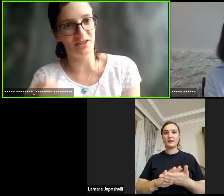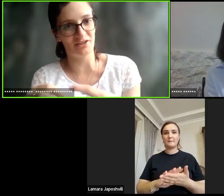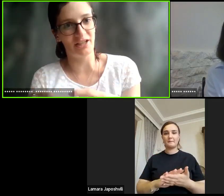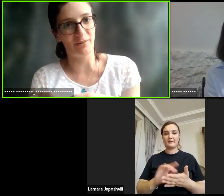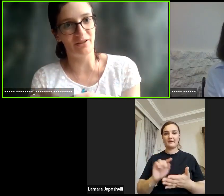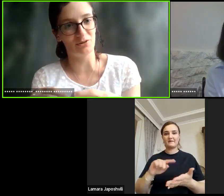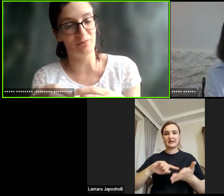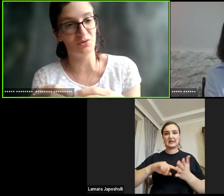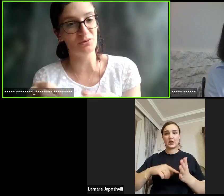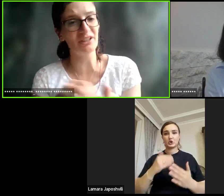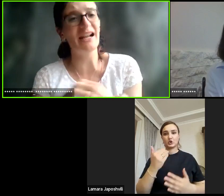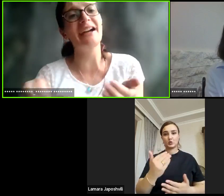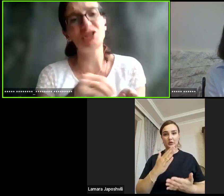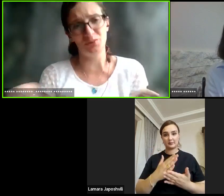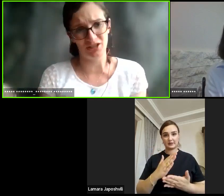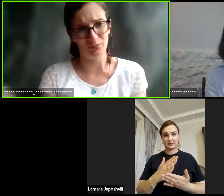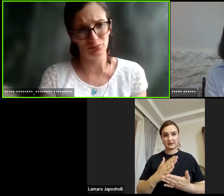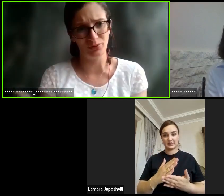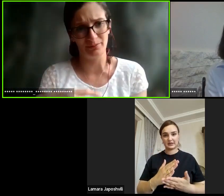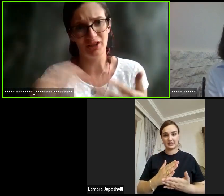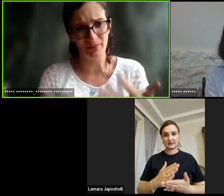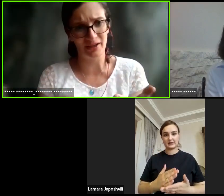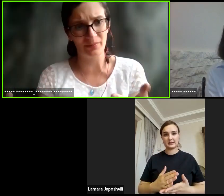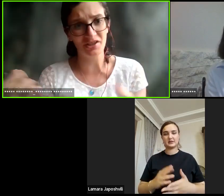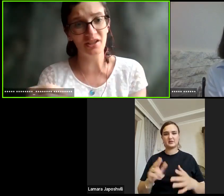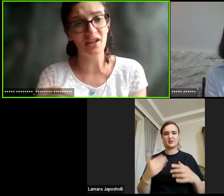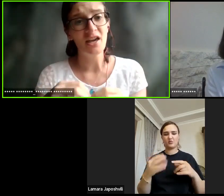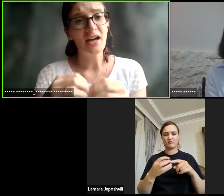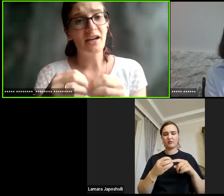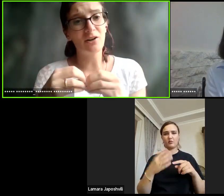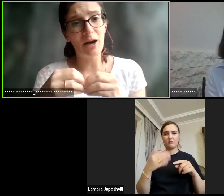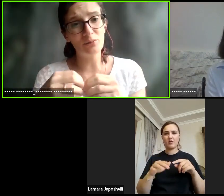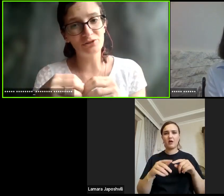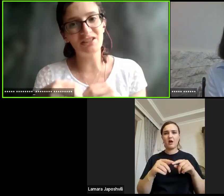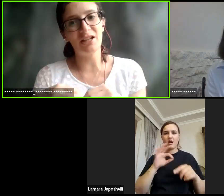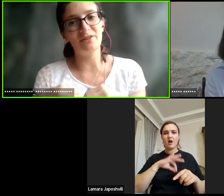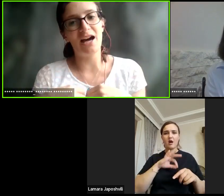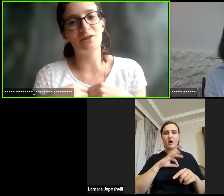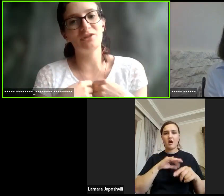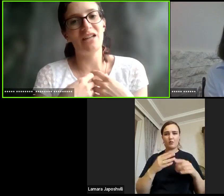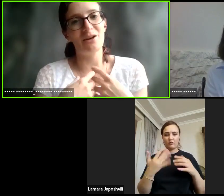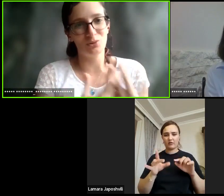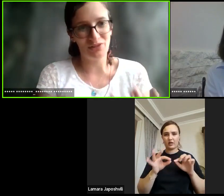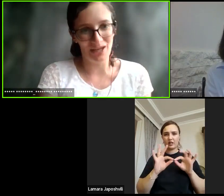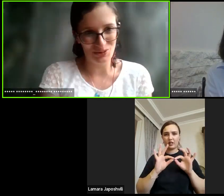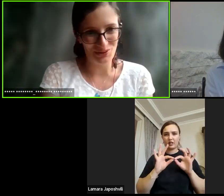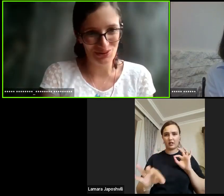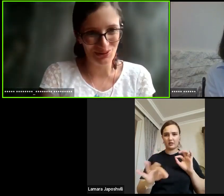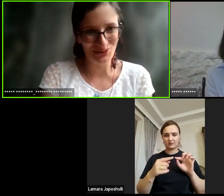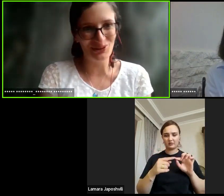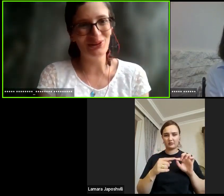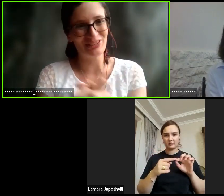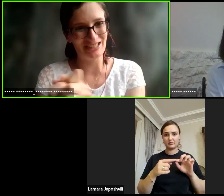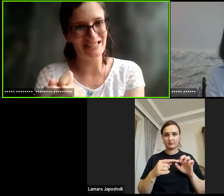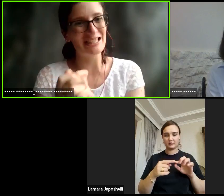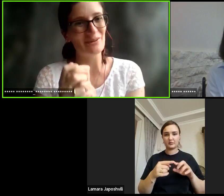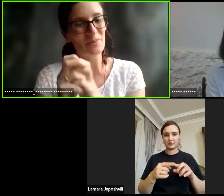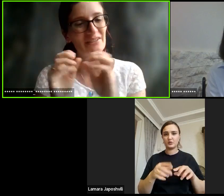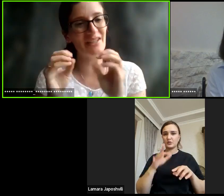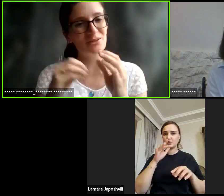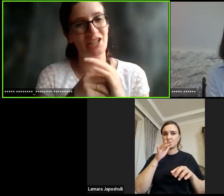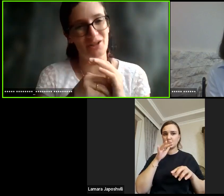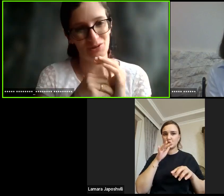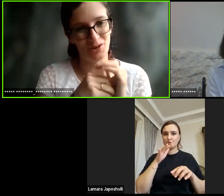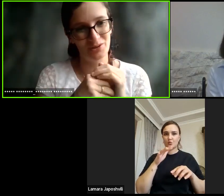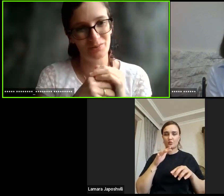დანიშნულების არის ეს დაახლოებით საშუალება ჩვენთვის და გაიცვით ამ ხმარებაში. აუცილებლად არ უნდა დავზოგოთ ამისთვის დრო,